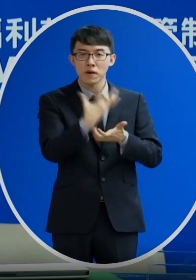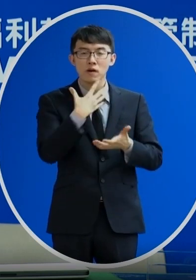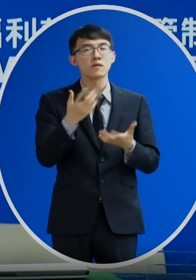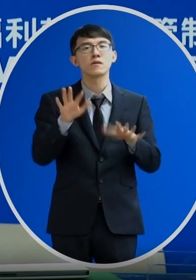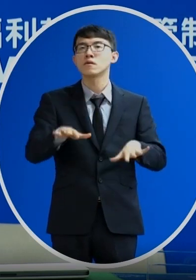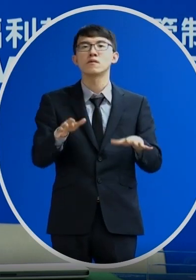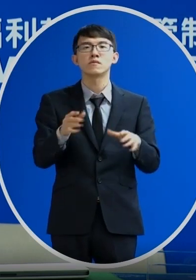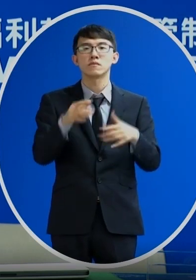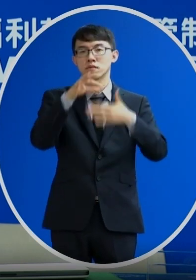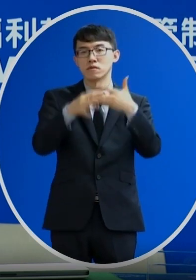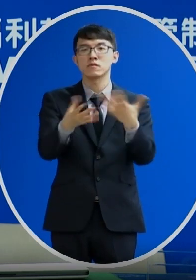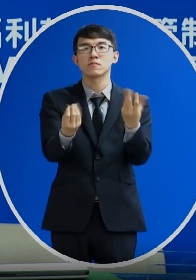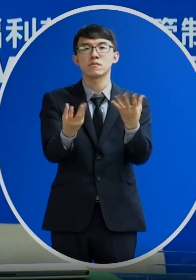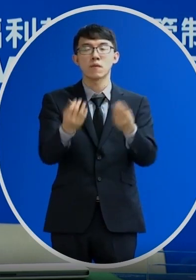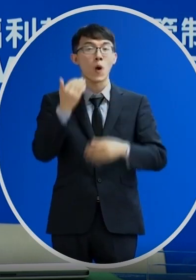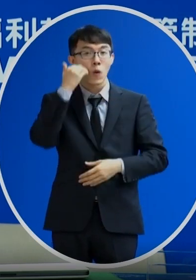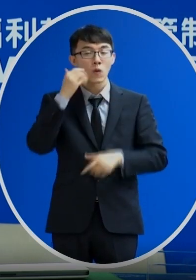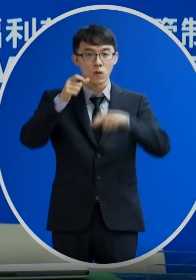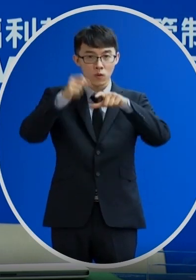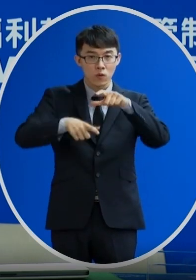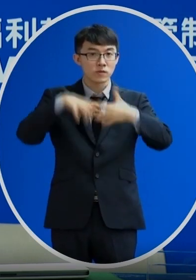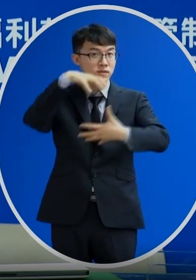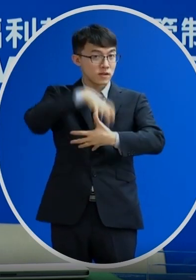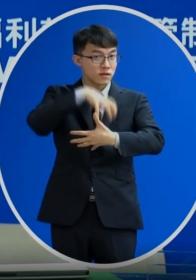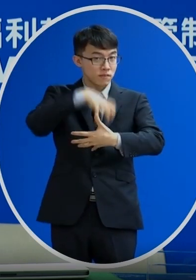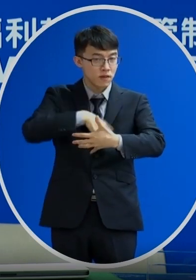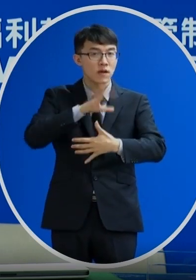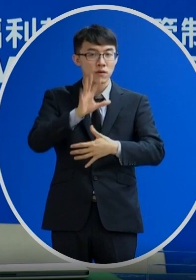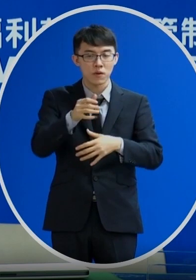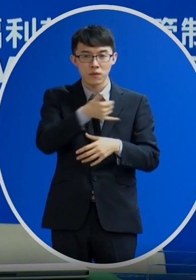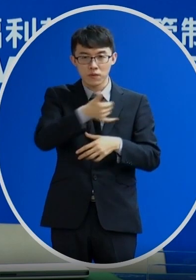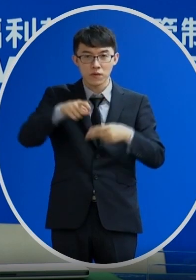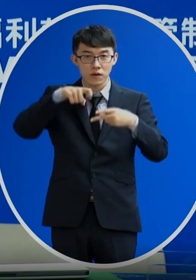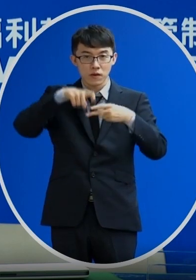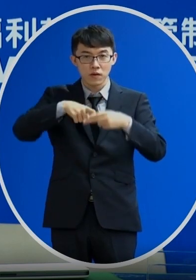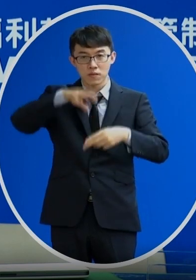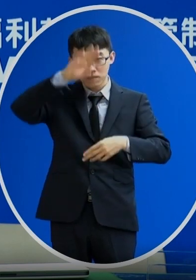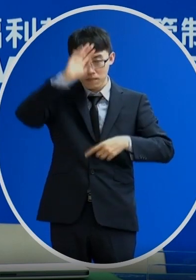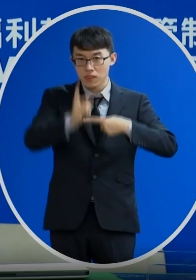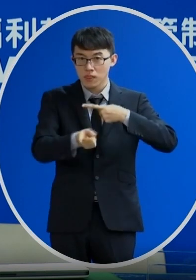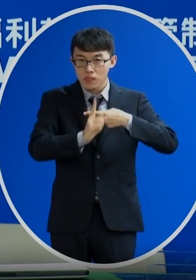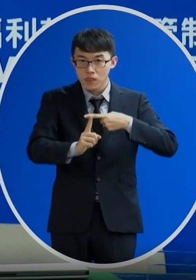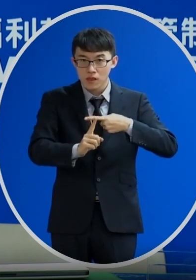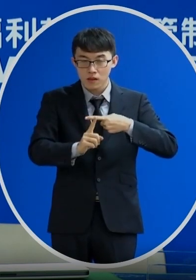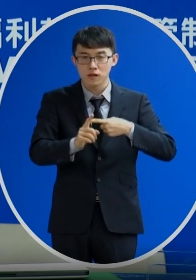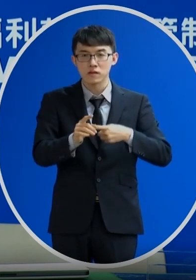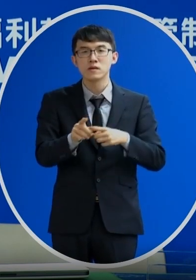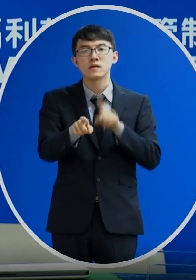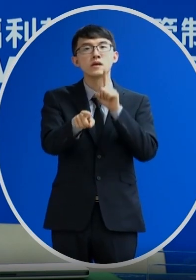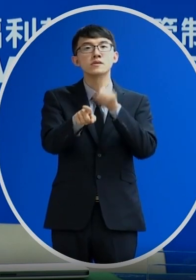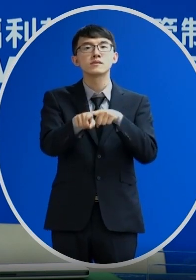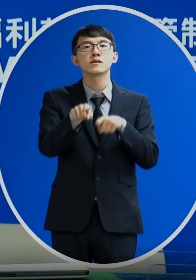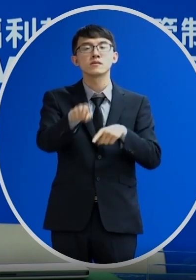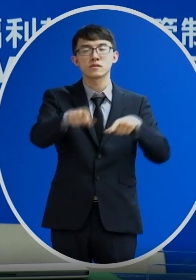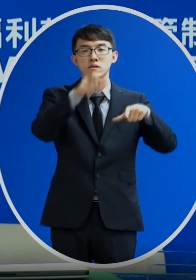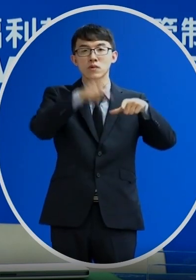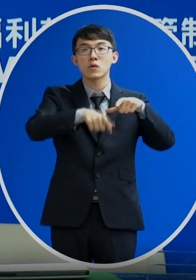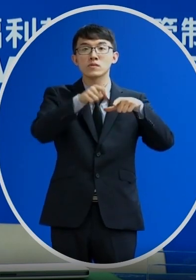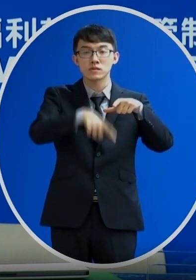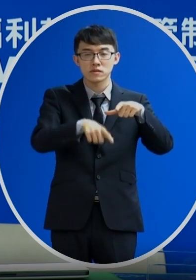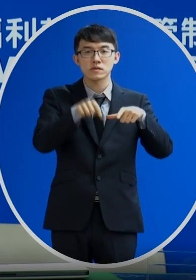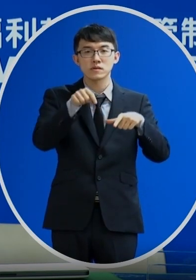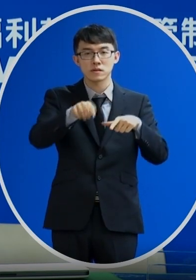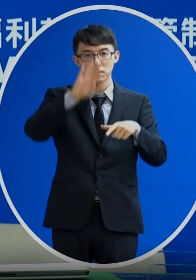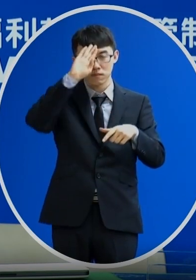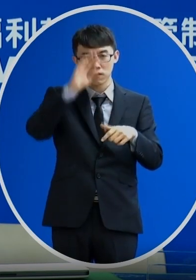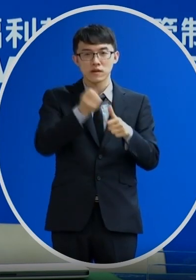公司的内部员工有任何确诊，那他大概是依照我们所谓的企业因应严重特殊传染性肺炎的